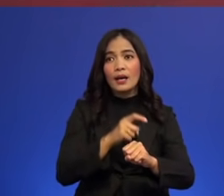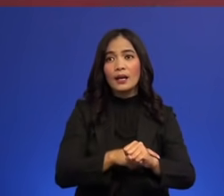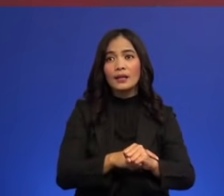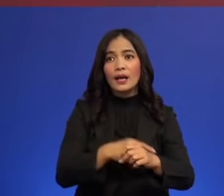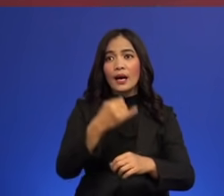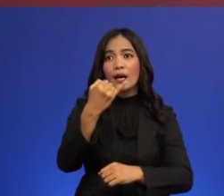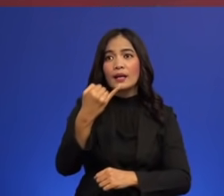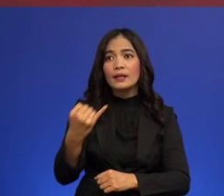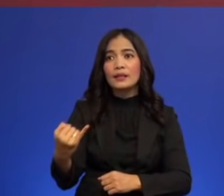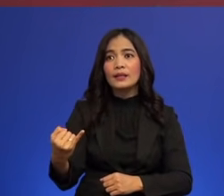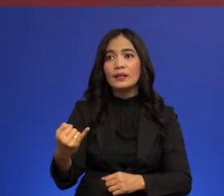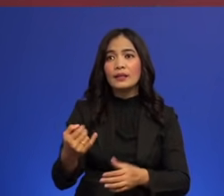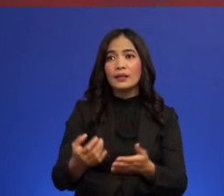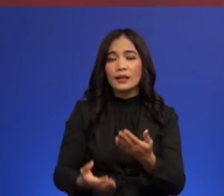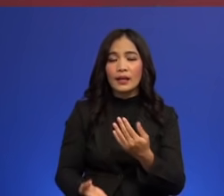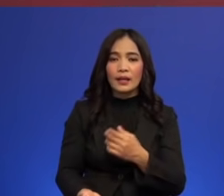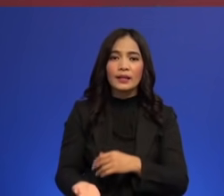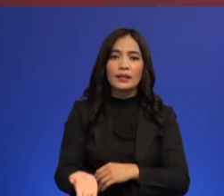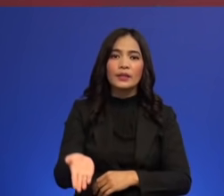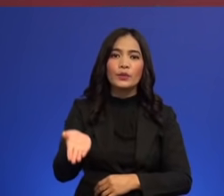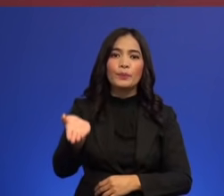saat akhir